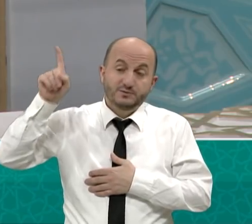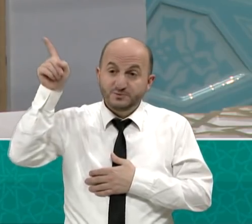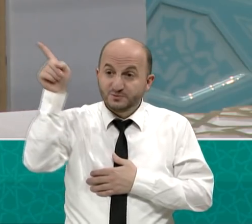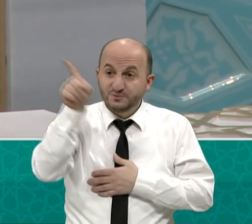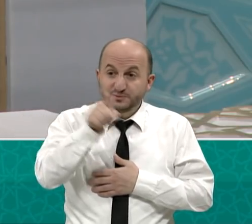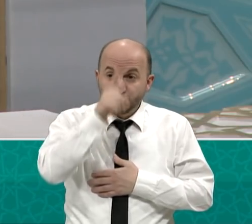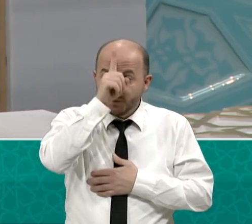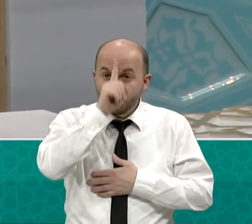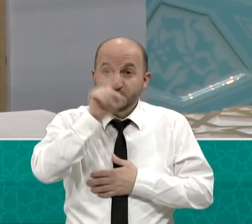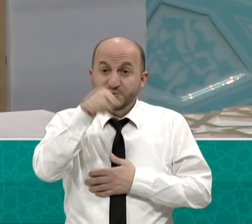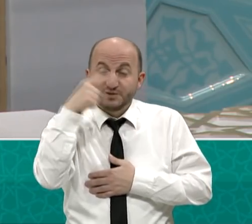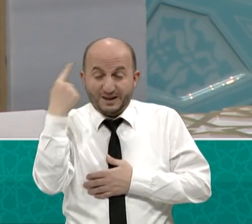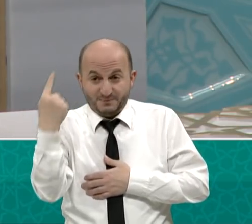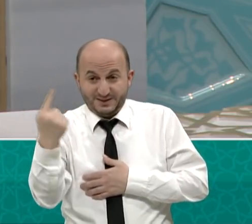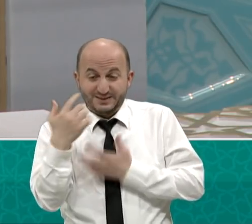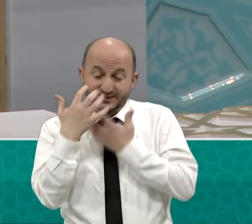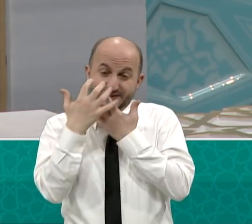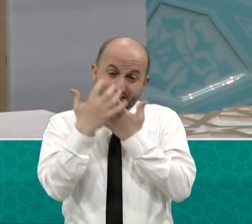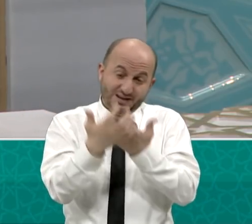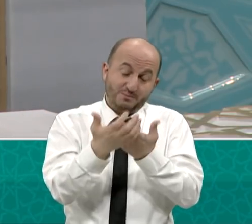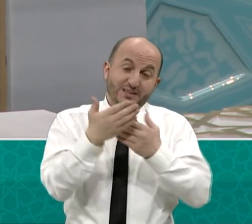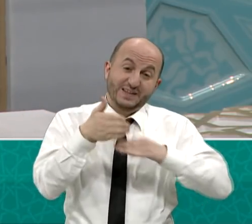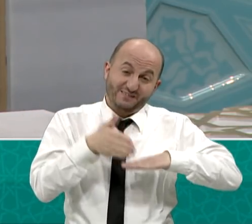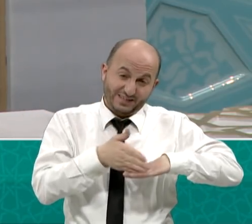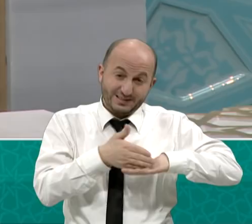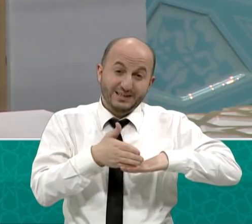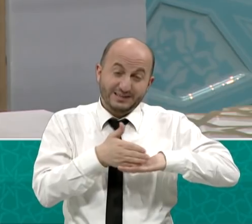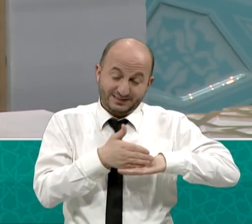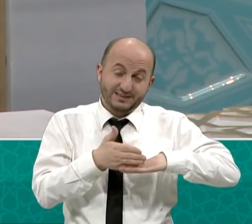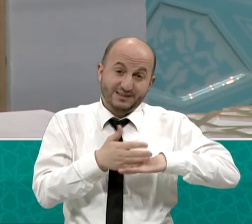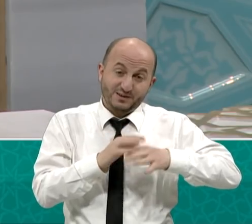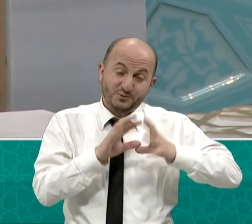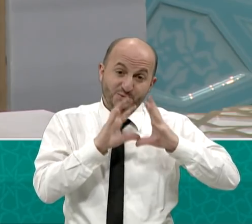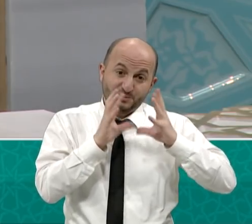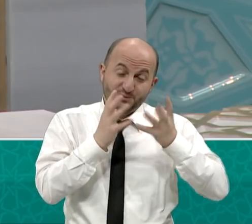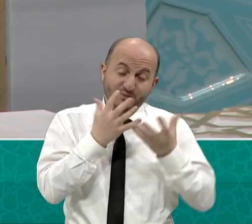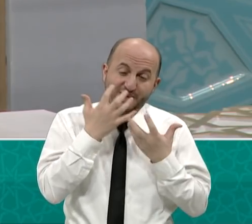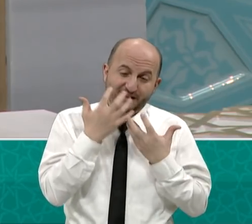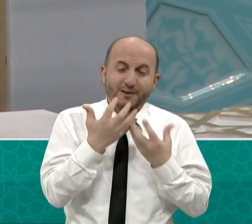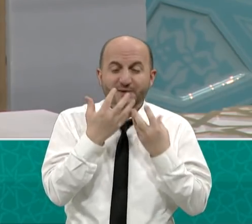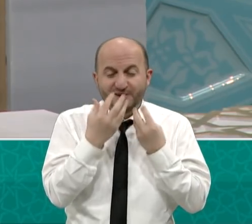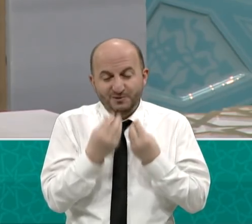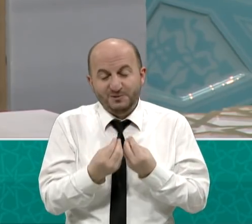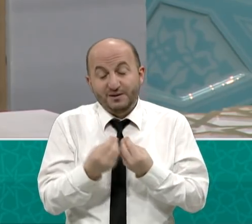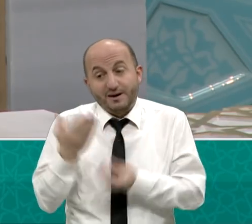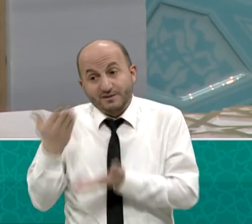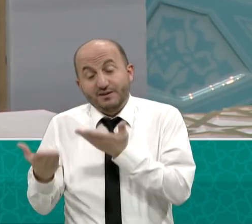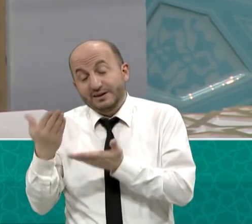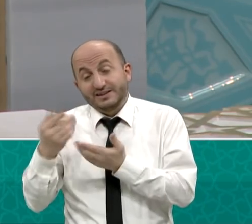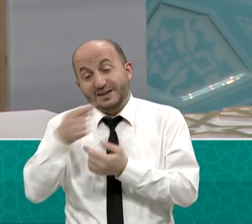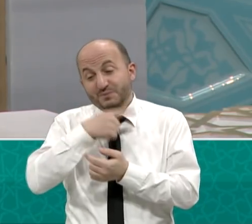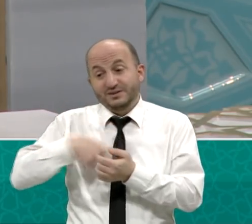böldüğü, yüzünden biri olan bir parça olarak ifade etmiş olması ahirette ne kadar